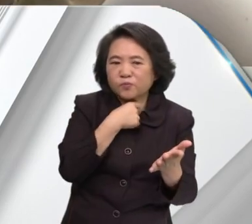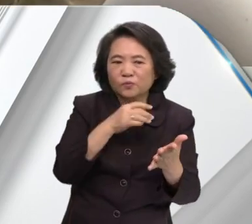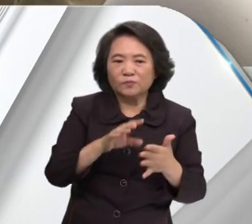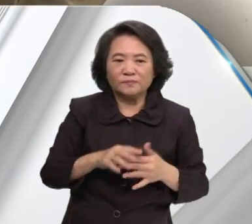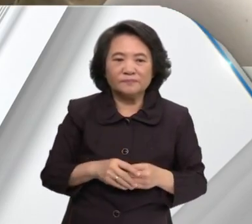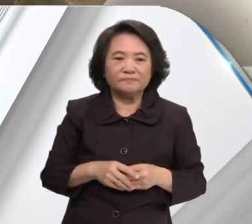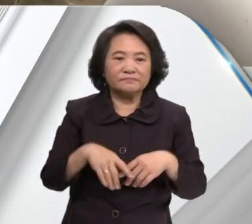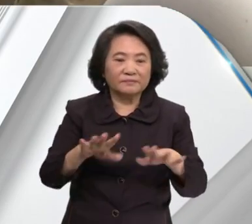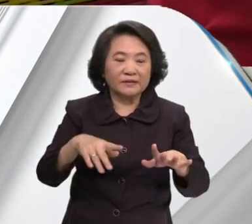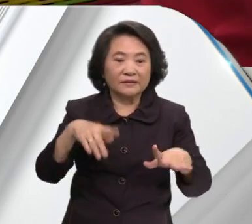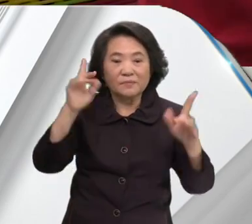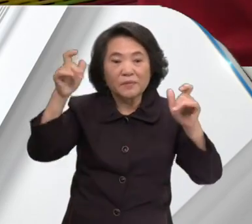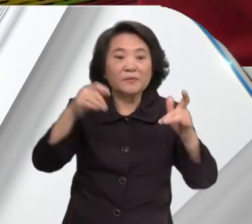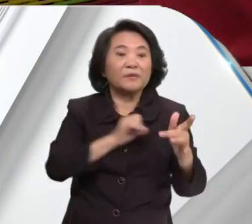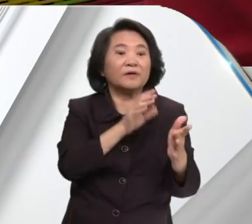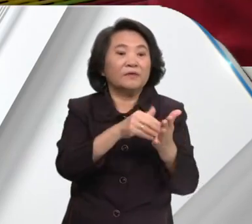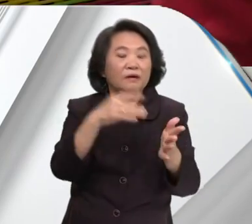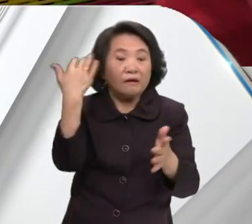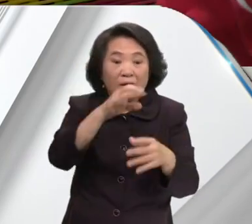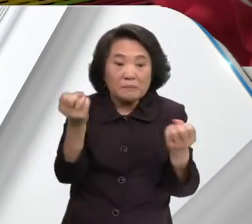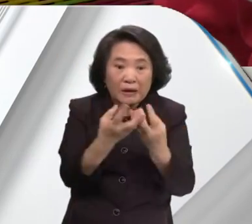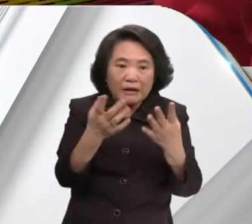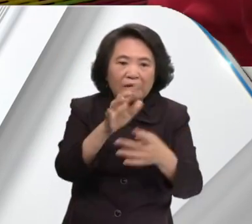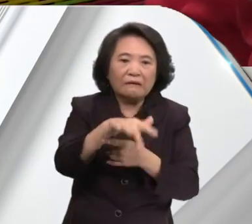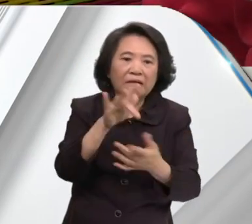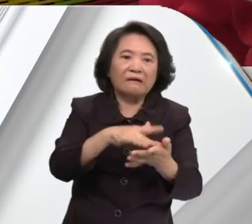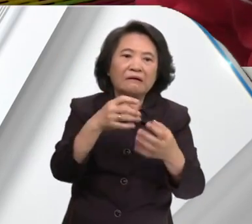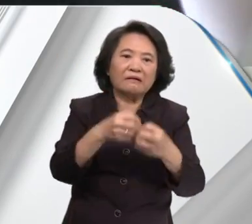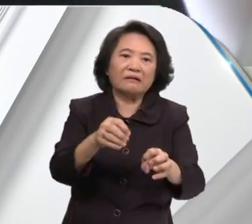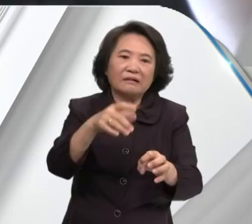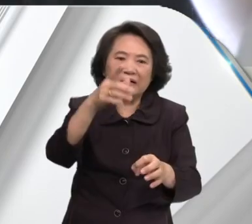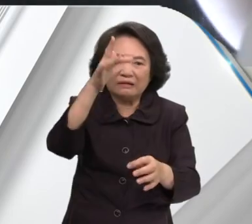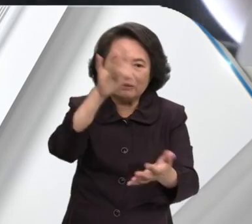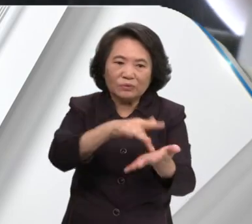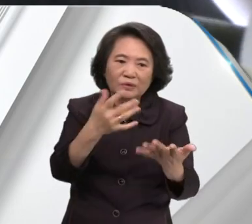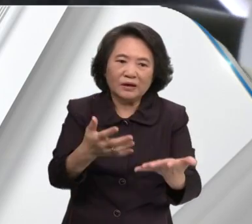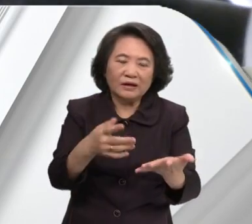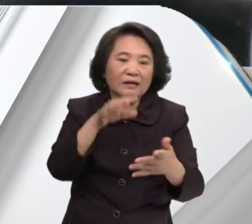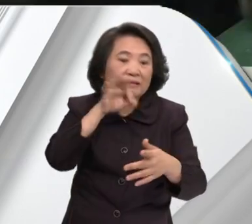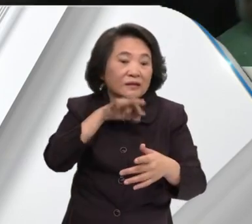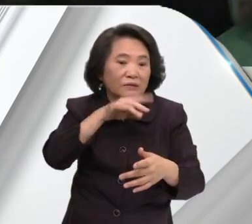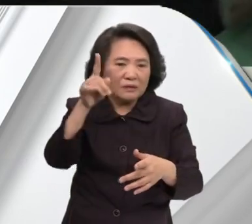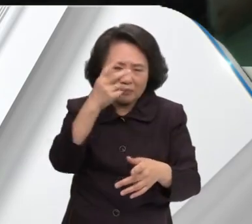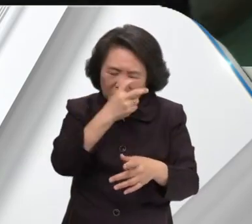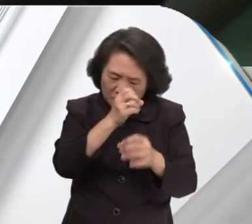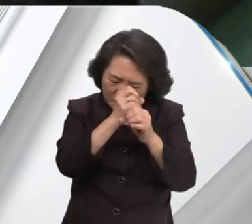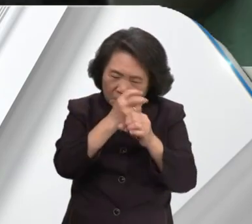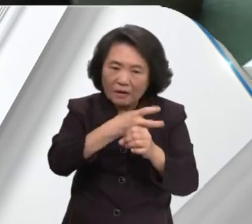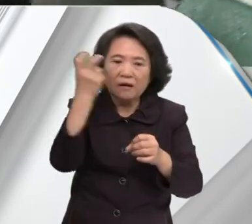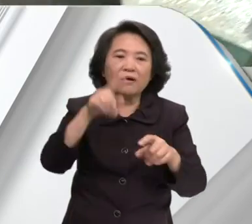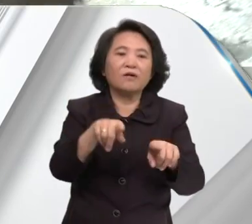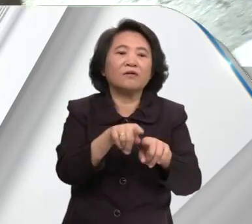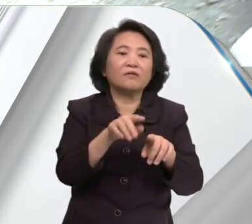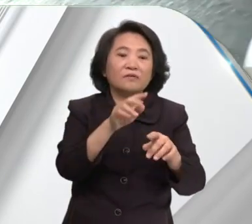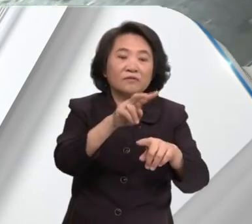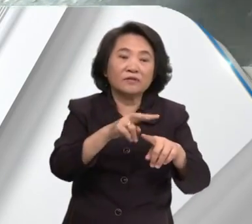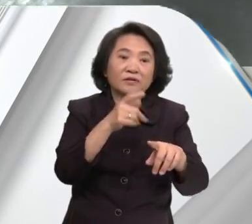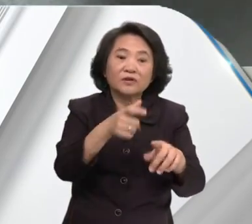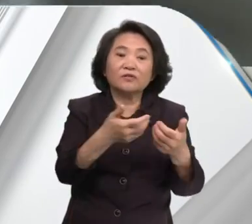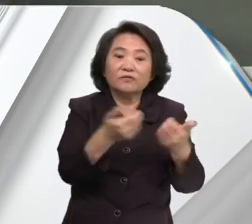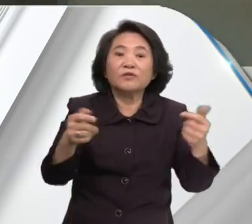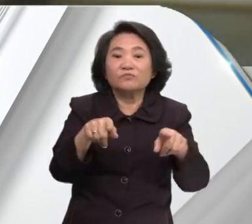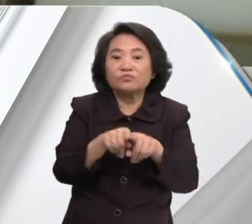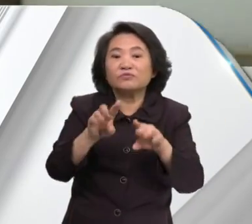今年人家当结束，国内就标出分布呢。头段时间，从发生粉末虫乱，本人验出分布呢残留超过标准六